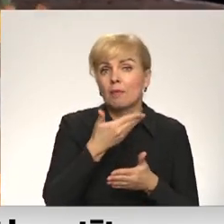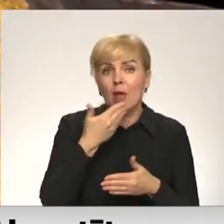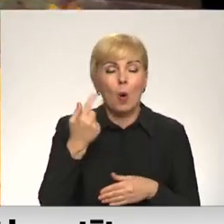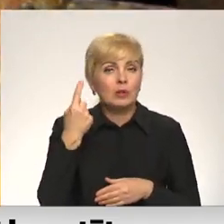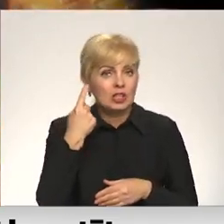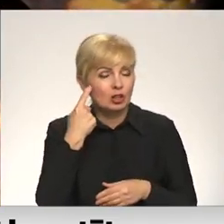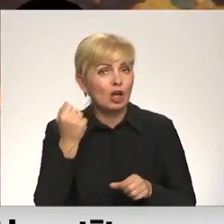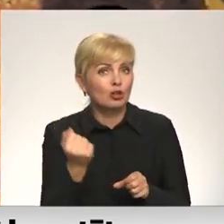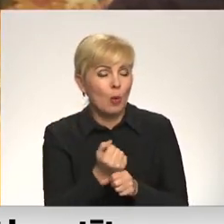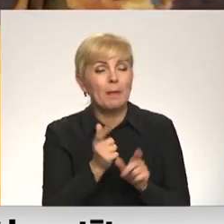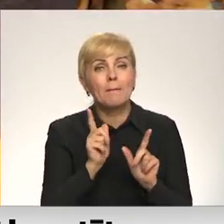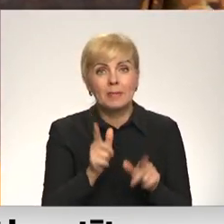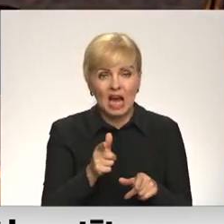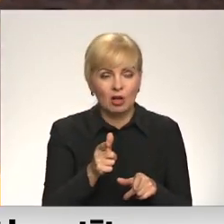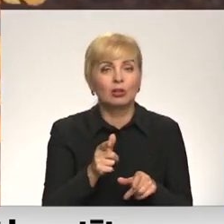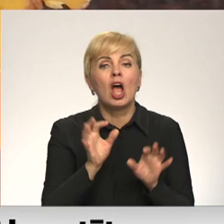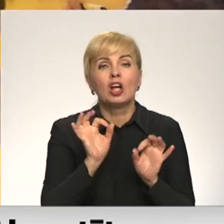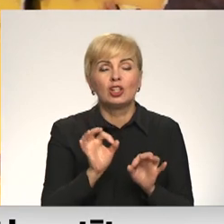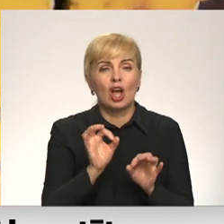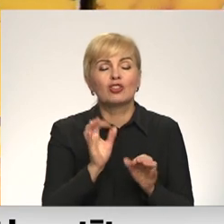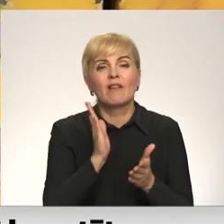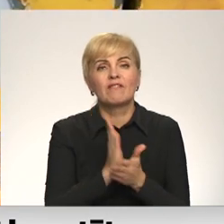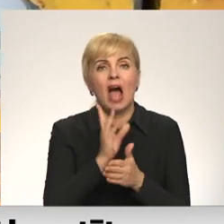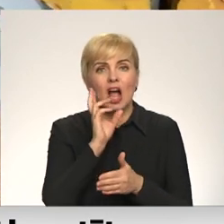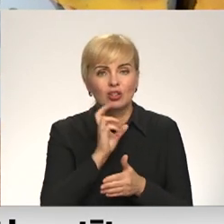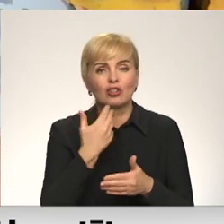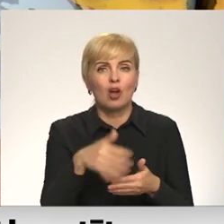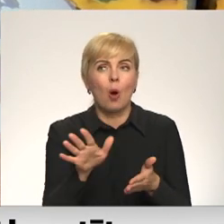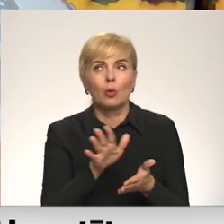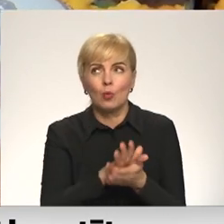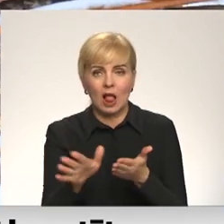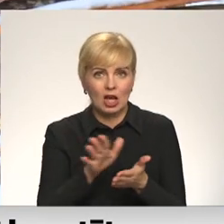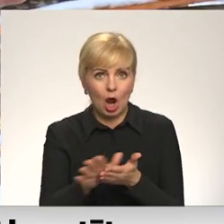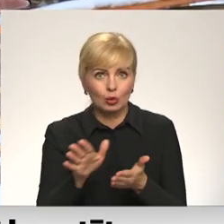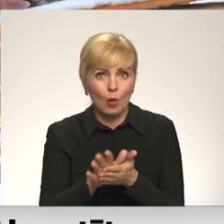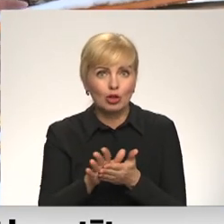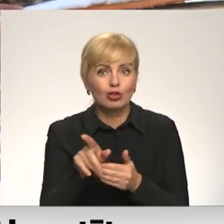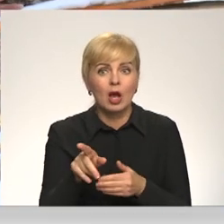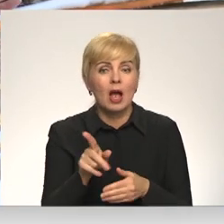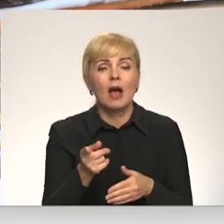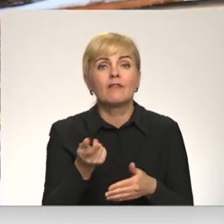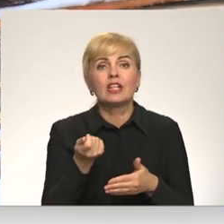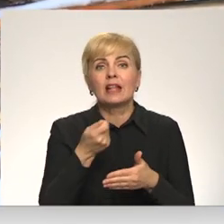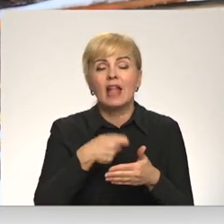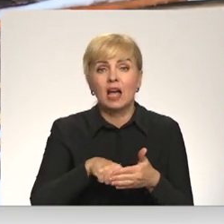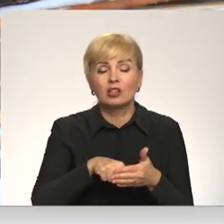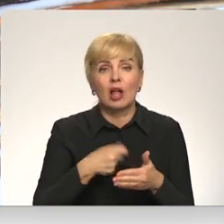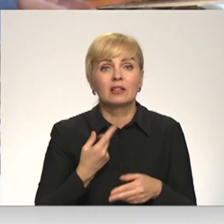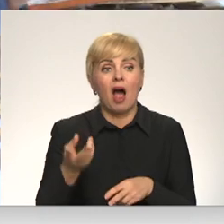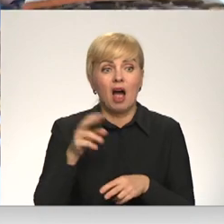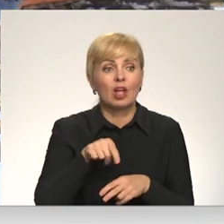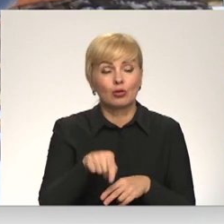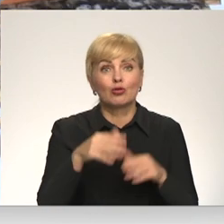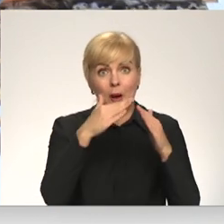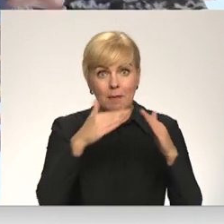dzirdējuši, tomēr piekrīt, ka savu laiku esošās paskastītes jau ir nokalpojušas. Viņas jau neslēdzas ciet, piemēram, es atnācu uz šito